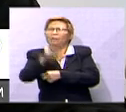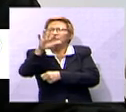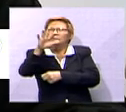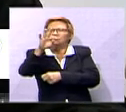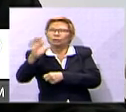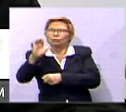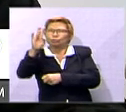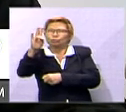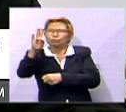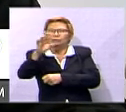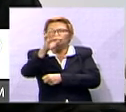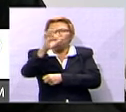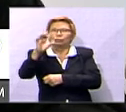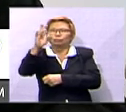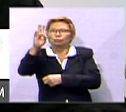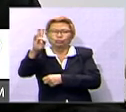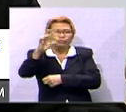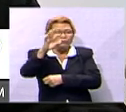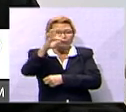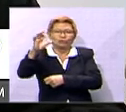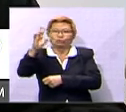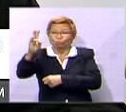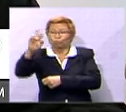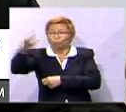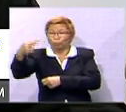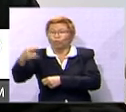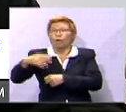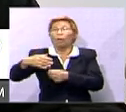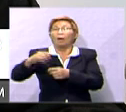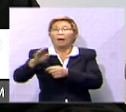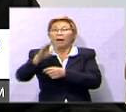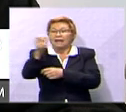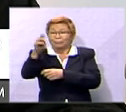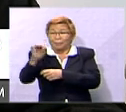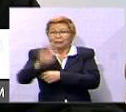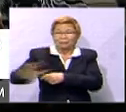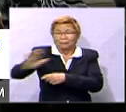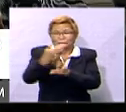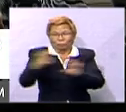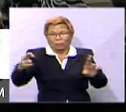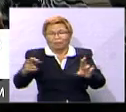907,000 di luar sana bersiap sedia terhadap trend masa kini.